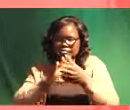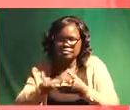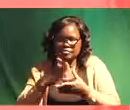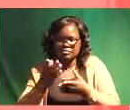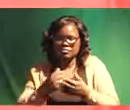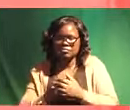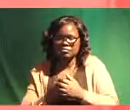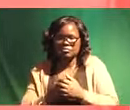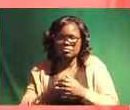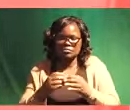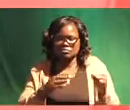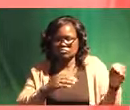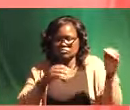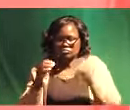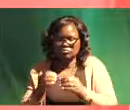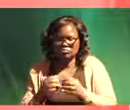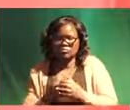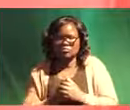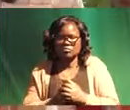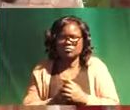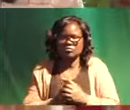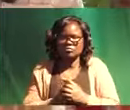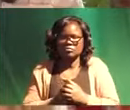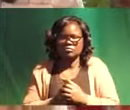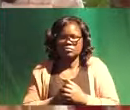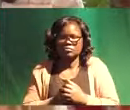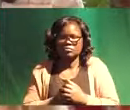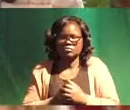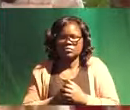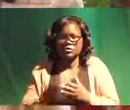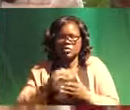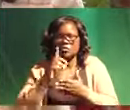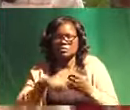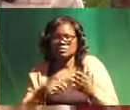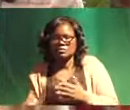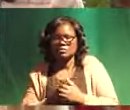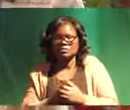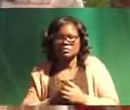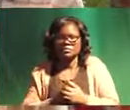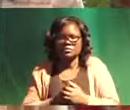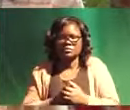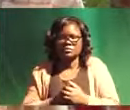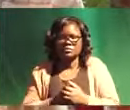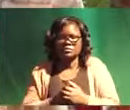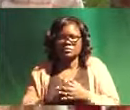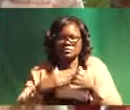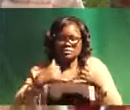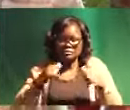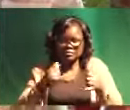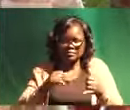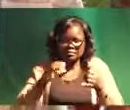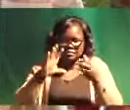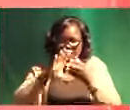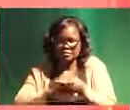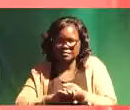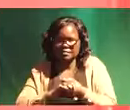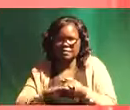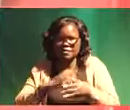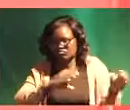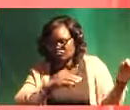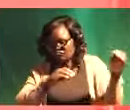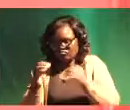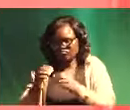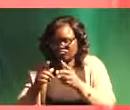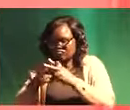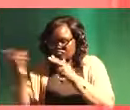sisi tutakuama siku hiyo hiyo tu. Ama namna gani? Akijaribu kushika ile mkono na sisi